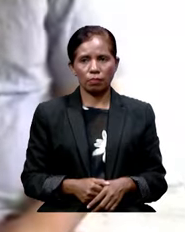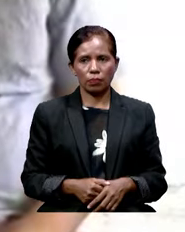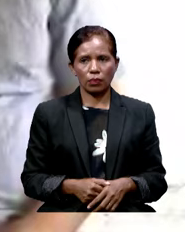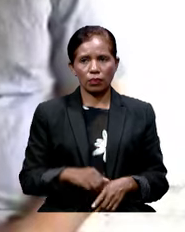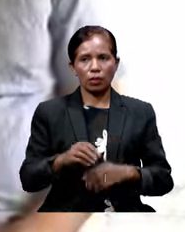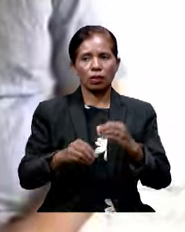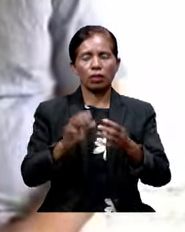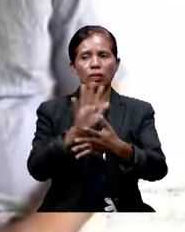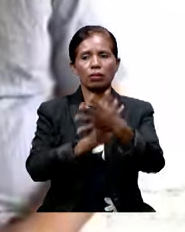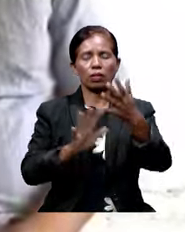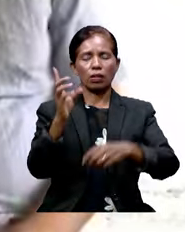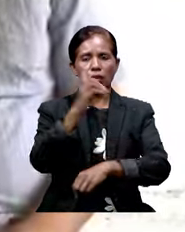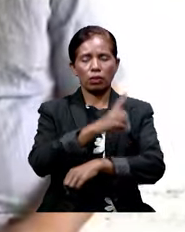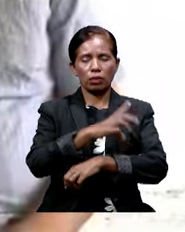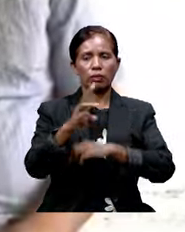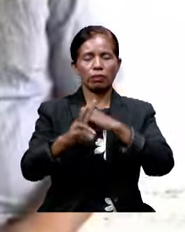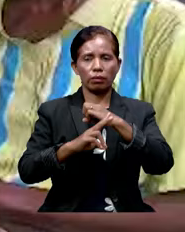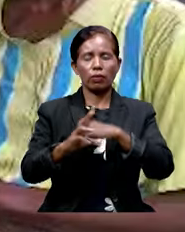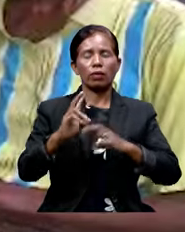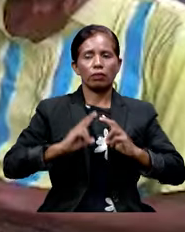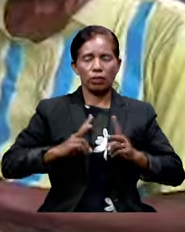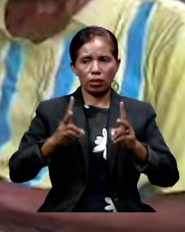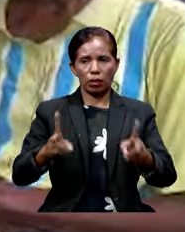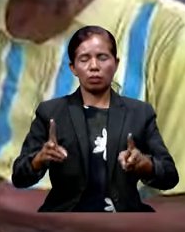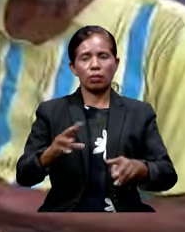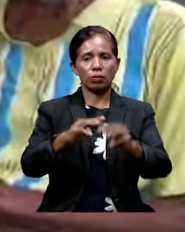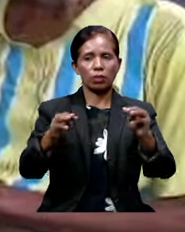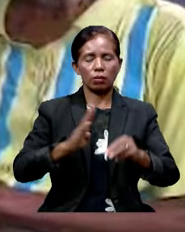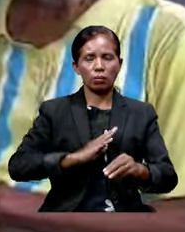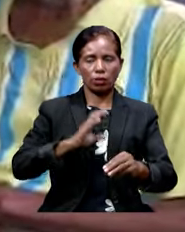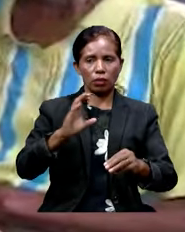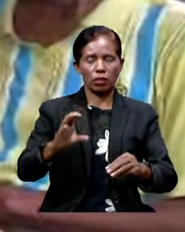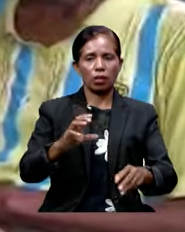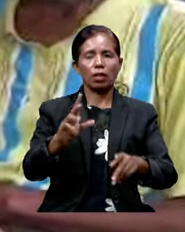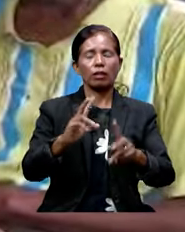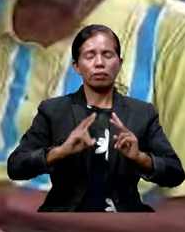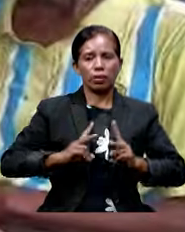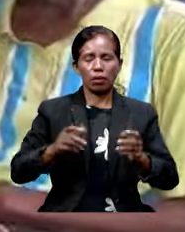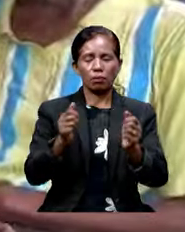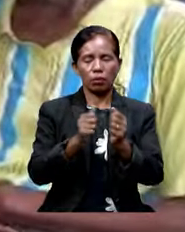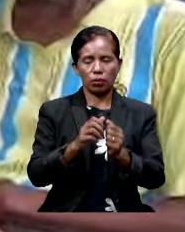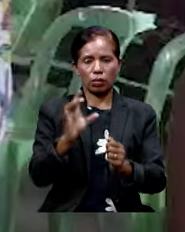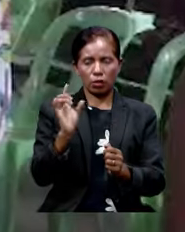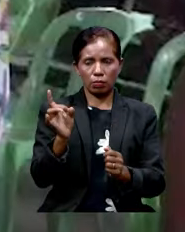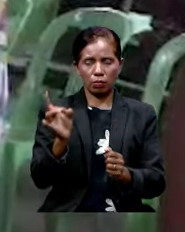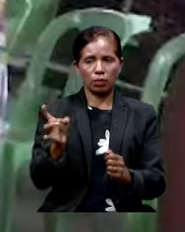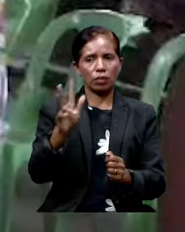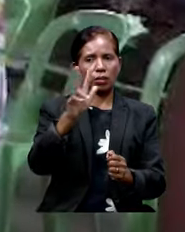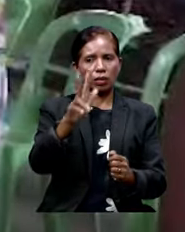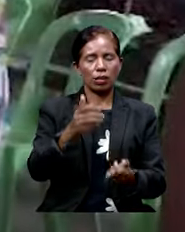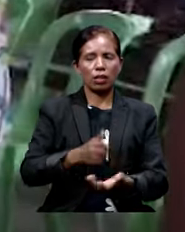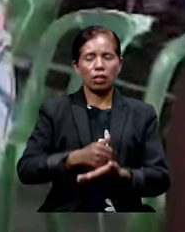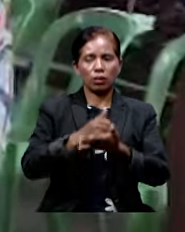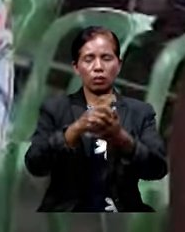Relasiona hose lebrasang lorong veteranu badala hitu ia munisipi baukau veteranu hamutu walunulu racing tolu halu asam karidadi baku menidadi neng